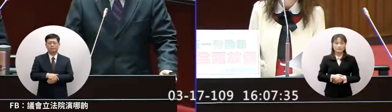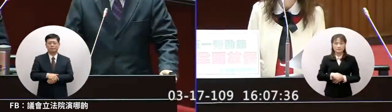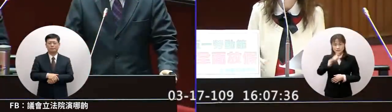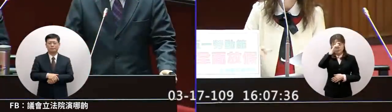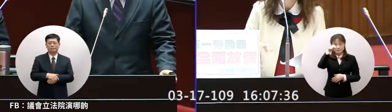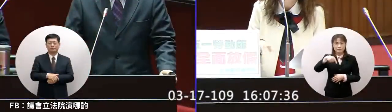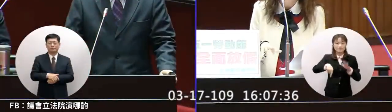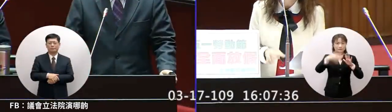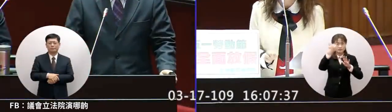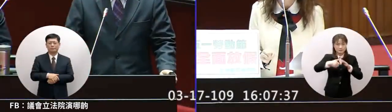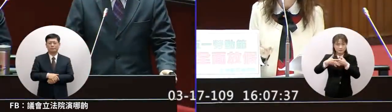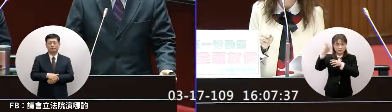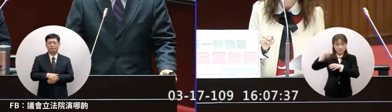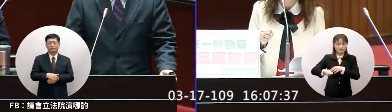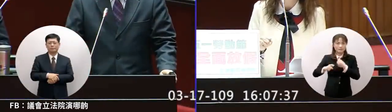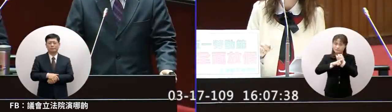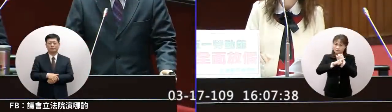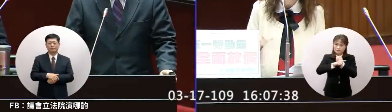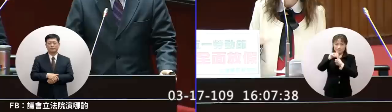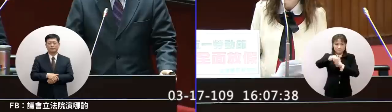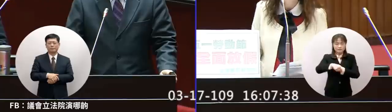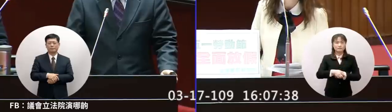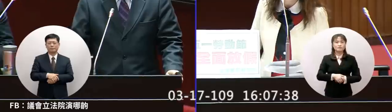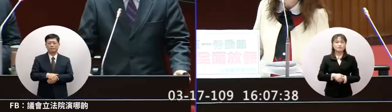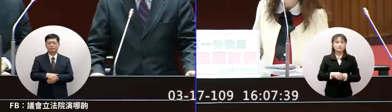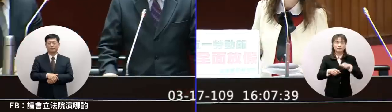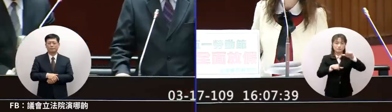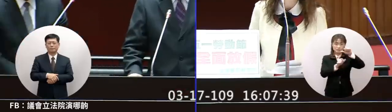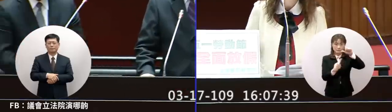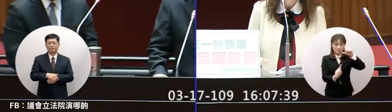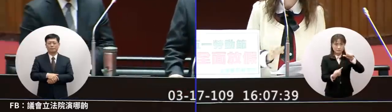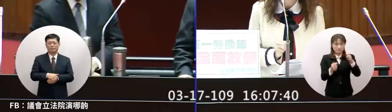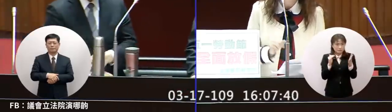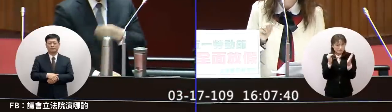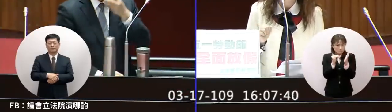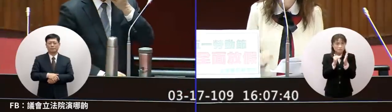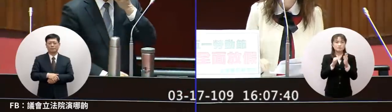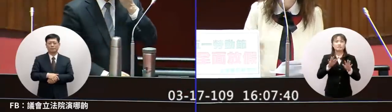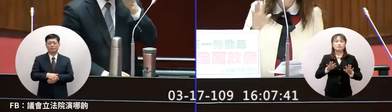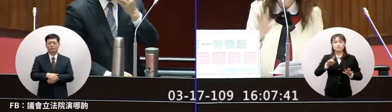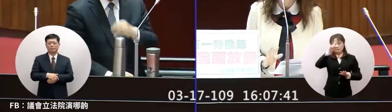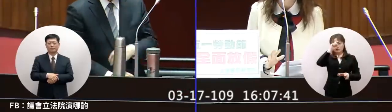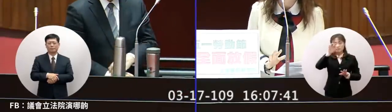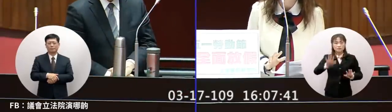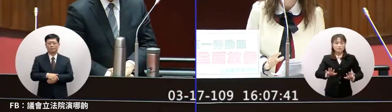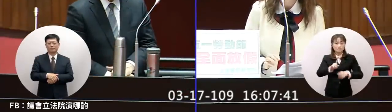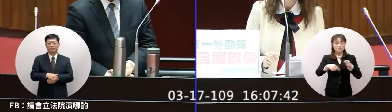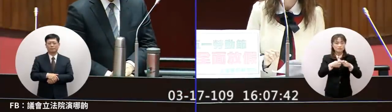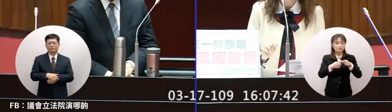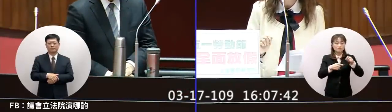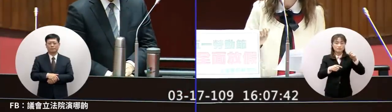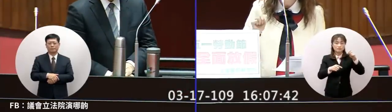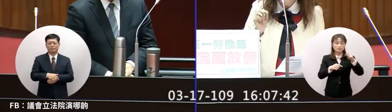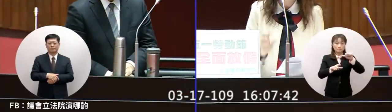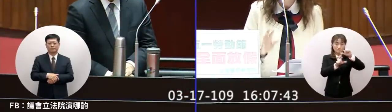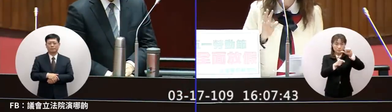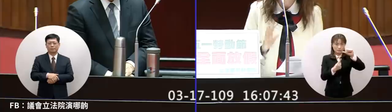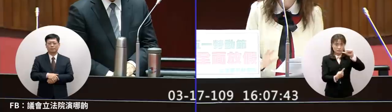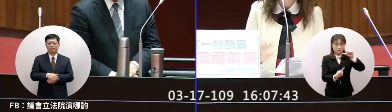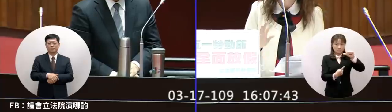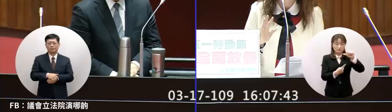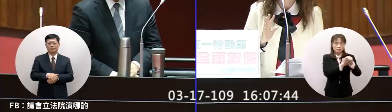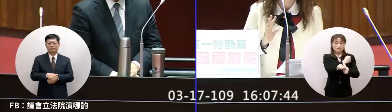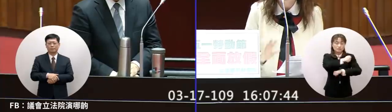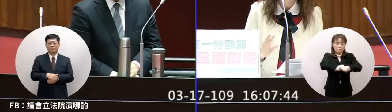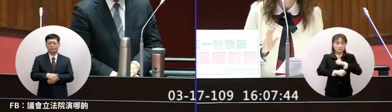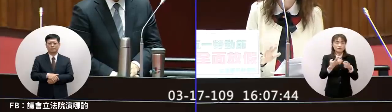拜托咱部长，好好来思考这个假日五一劳动节要搞啊吼。我想今年五一劳动节是拜五，所以呢，假使今年五一